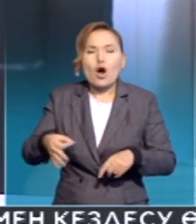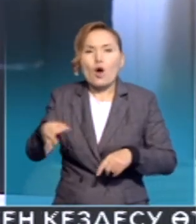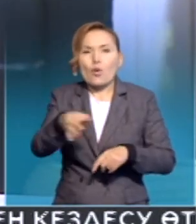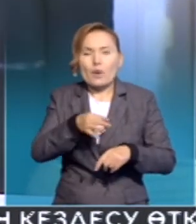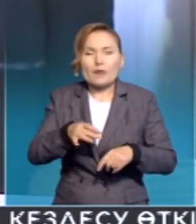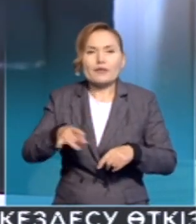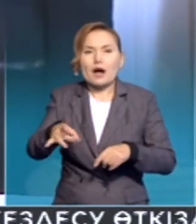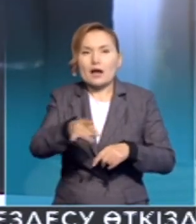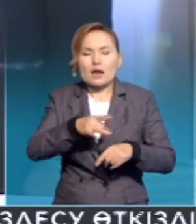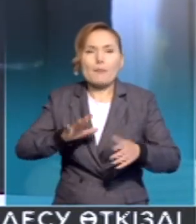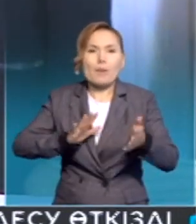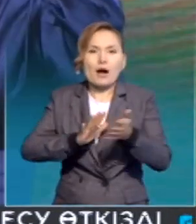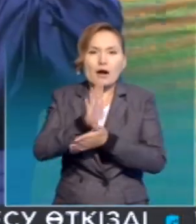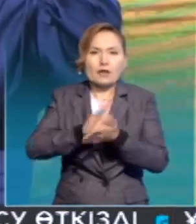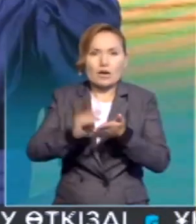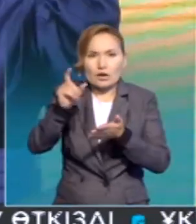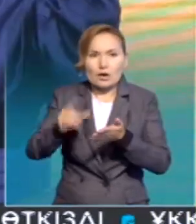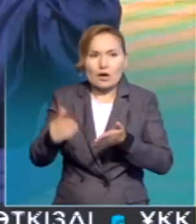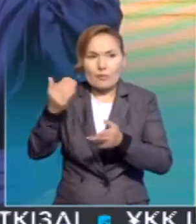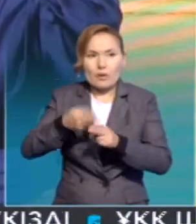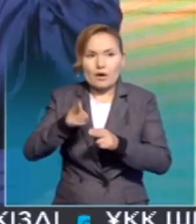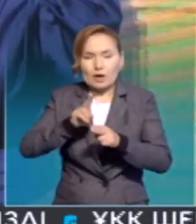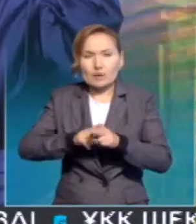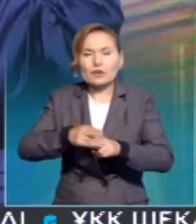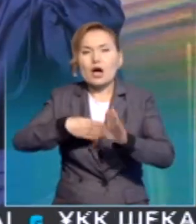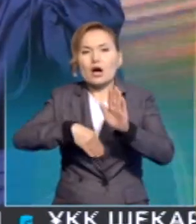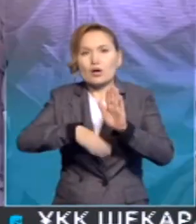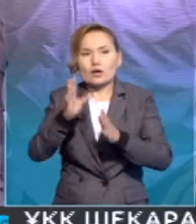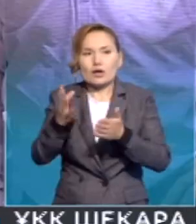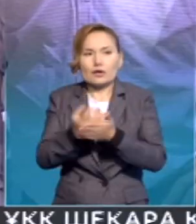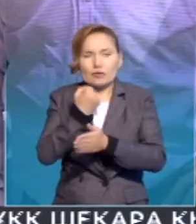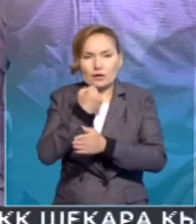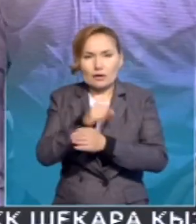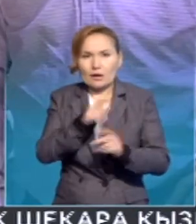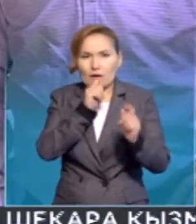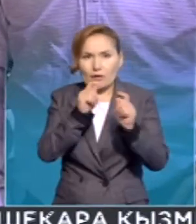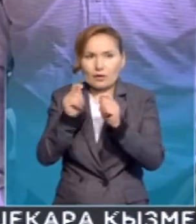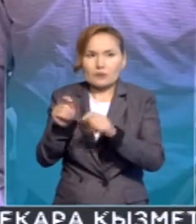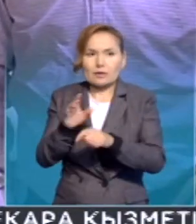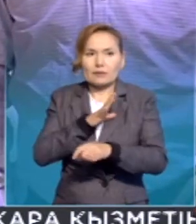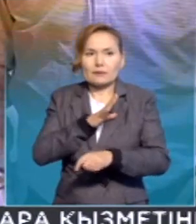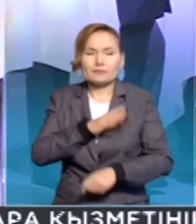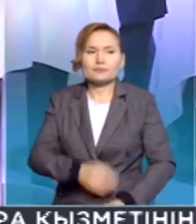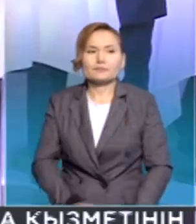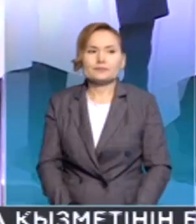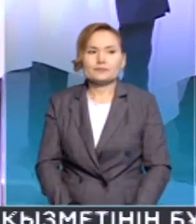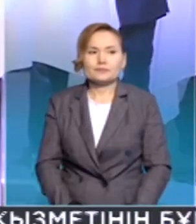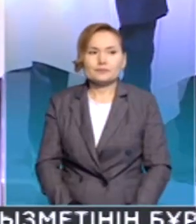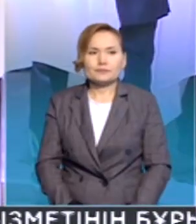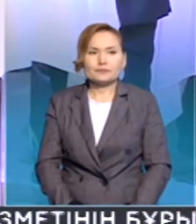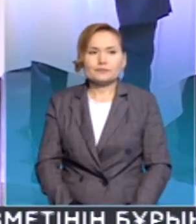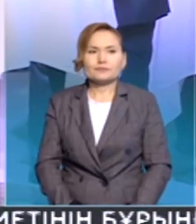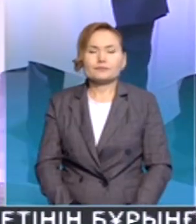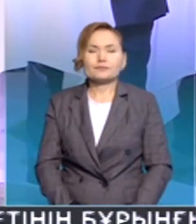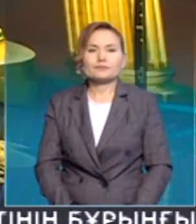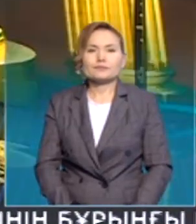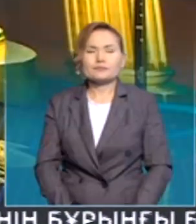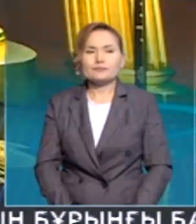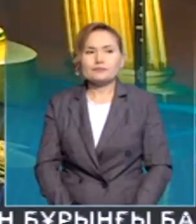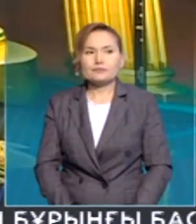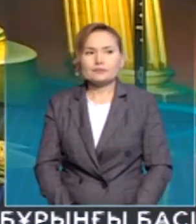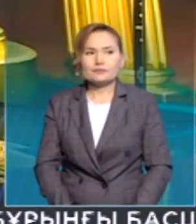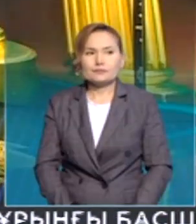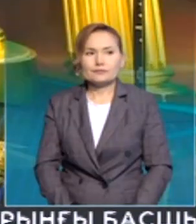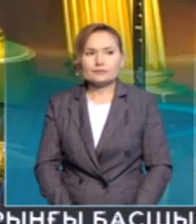облыстық аудандық газеттердің тілшілері жүзден жүйрік атанып сыйлыққа ие болды. Шерхан Жамбылұлы, Олжас Берікбаев,